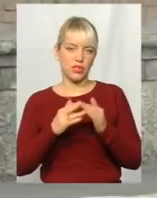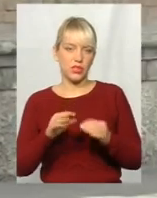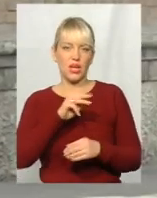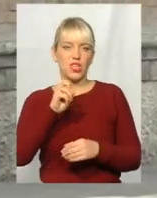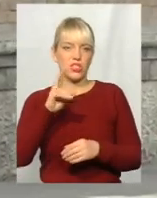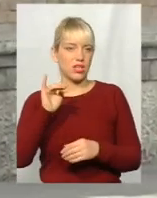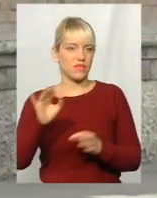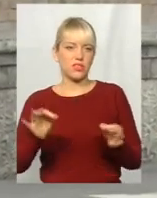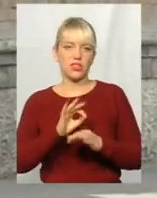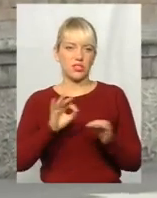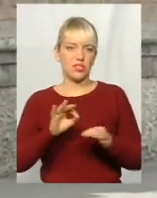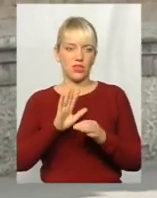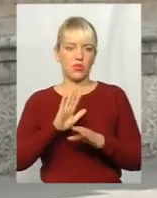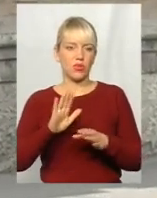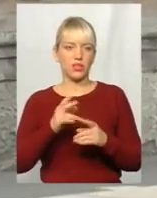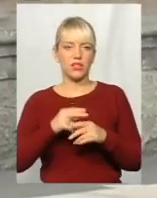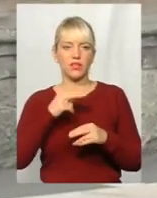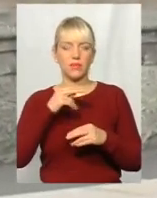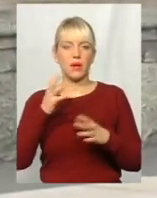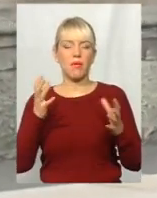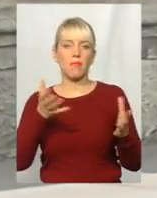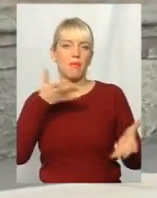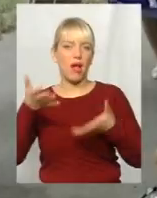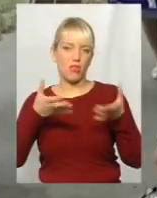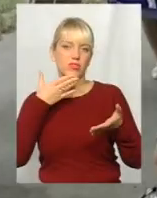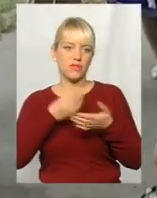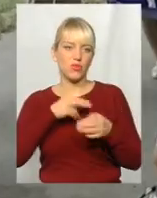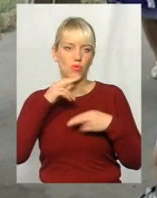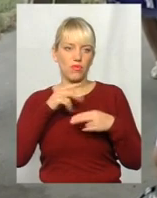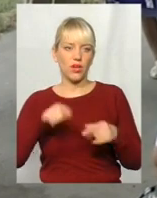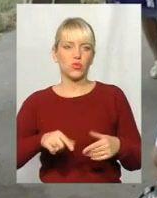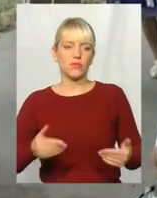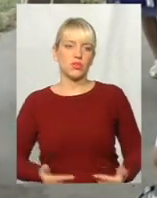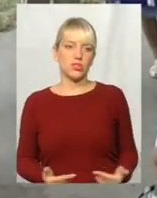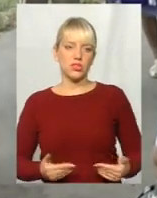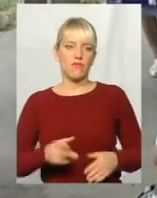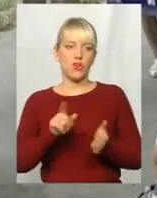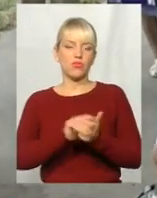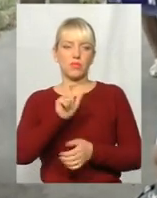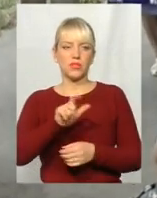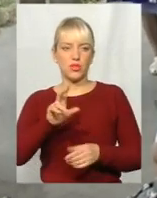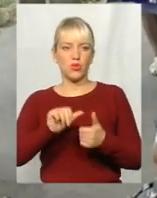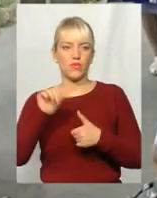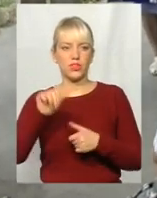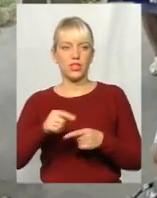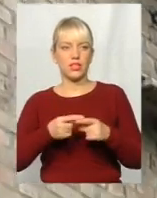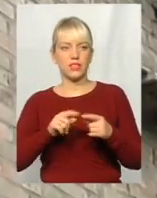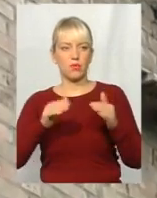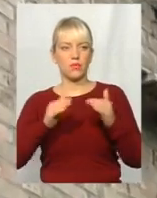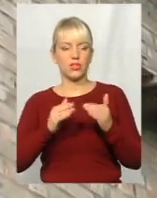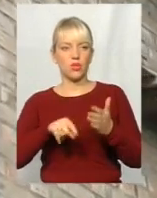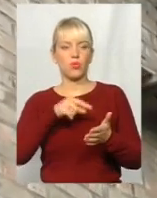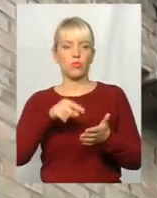Жеківці ніколи не валували його своєю увагою, а мешкають тут переважно пенсіонери. Однак виділяють цей будинок